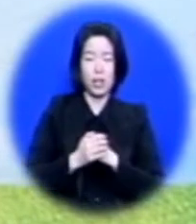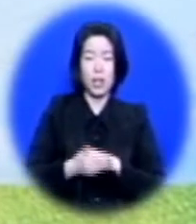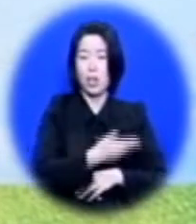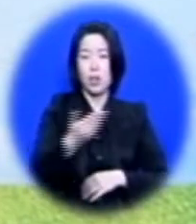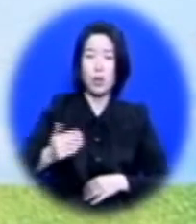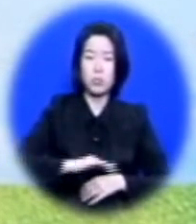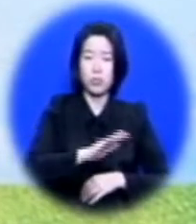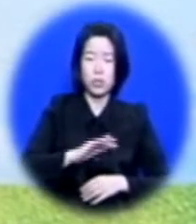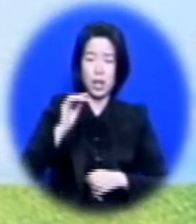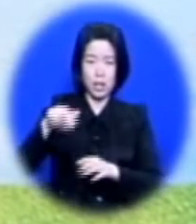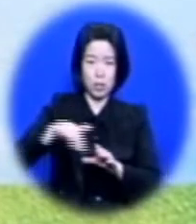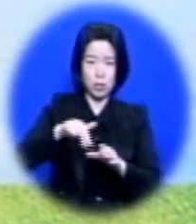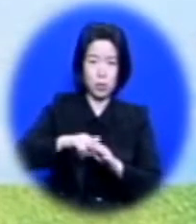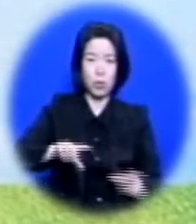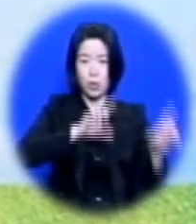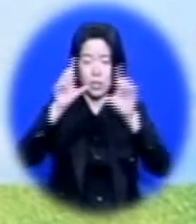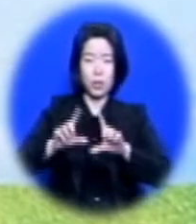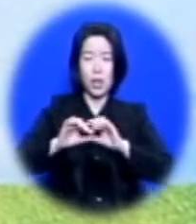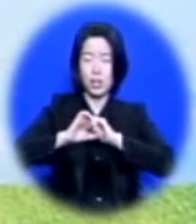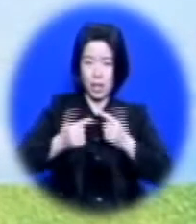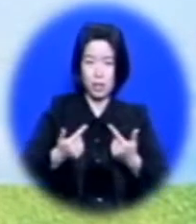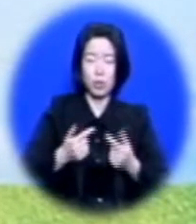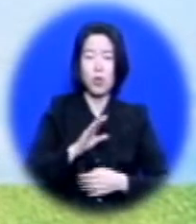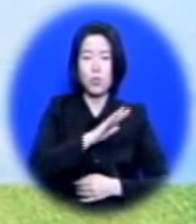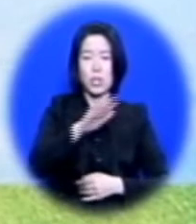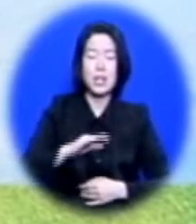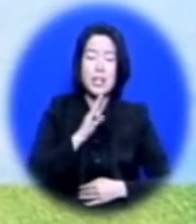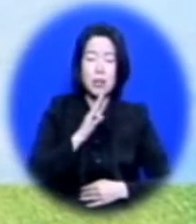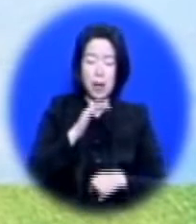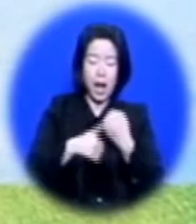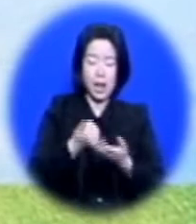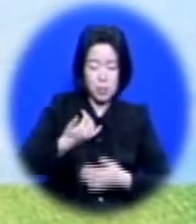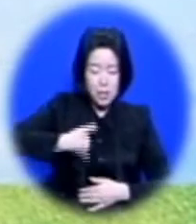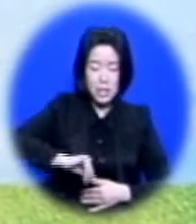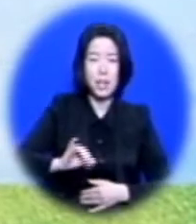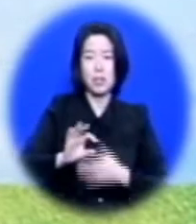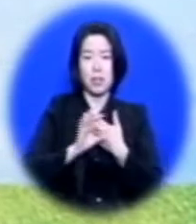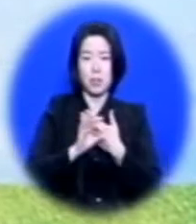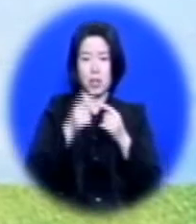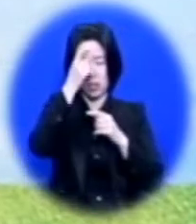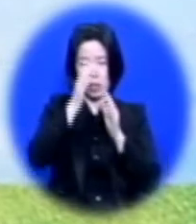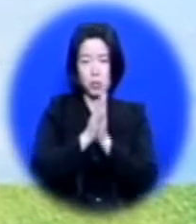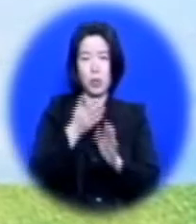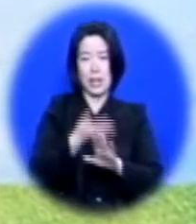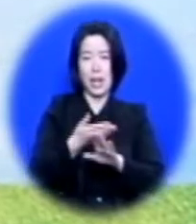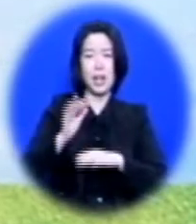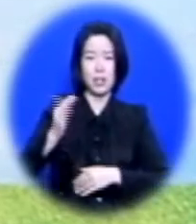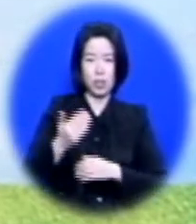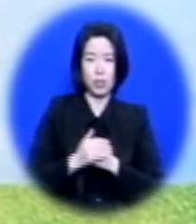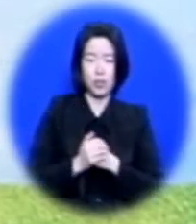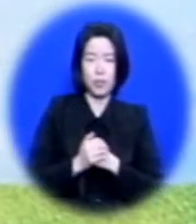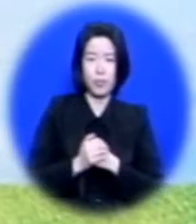우리가 종교생활을 하는 게 아니고 우리가 정말 하나님의 자녀라면 기도가 달라야 하는 겁니다